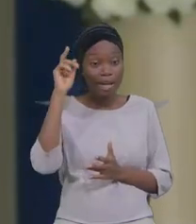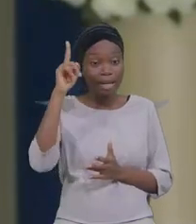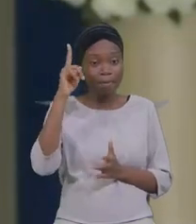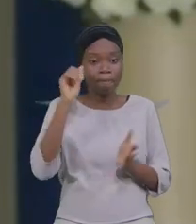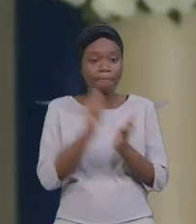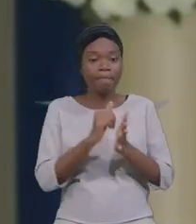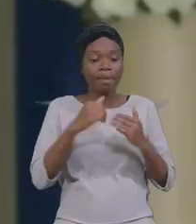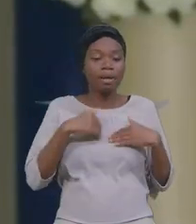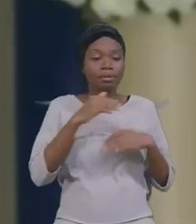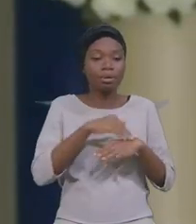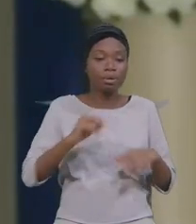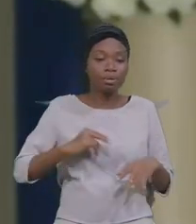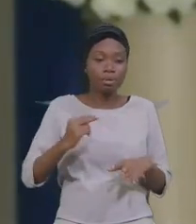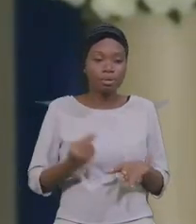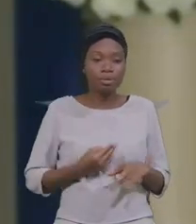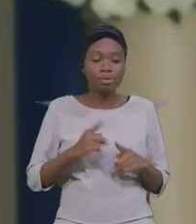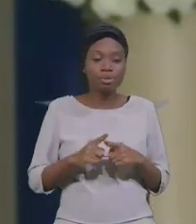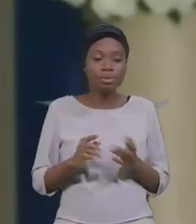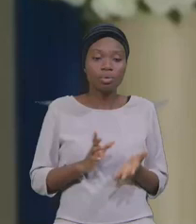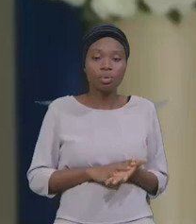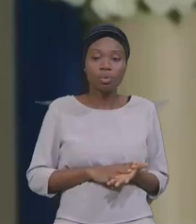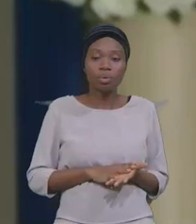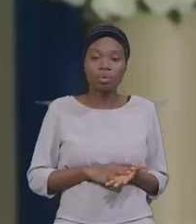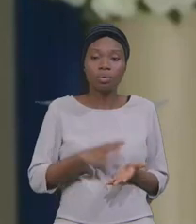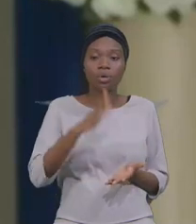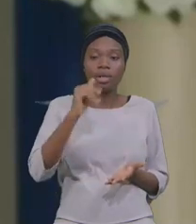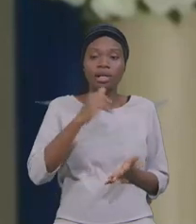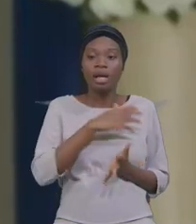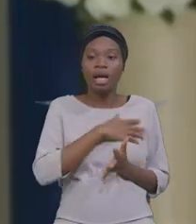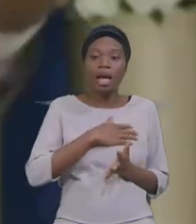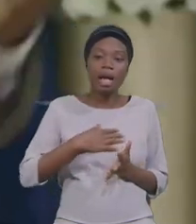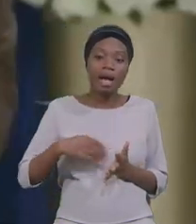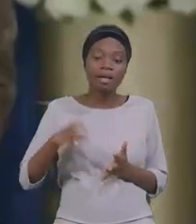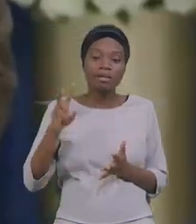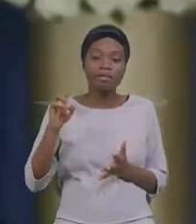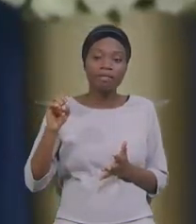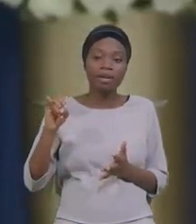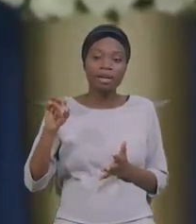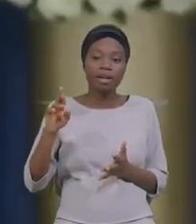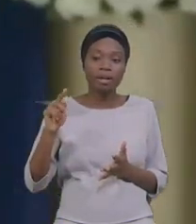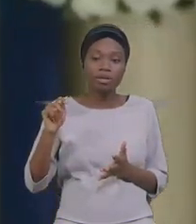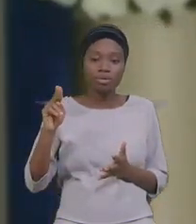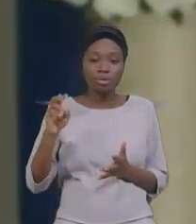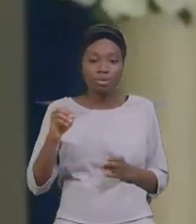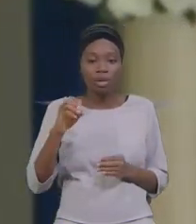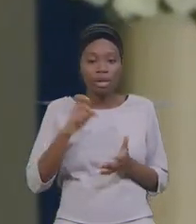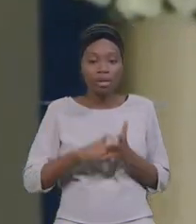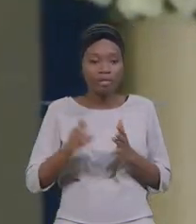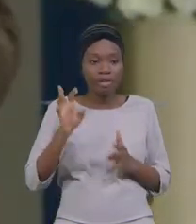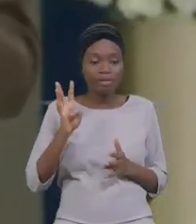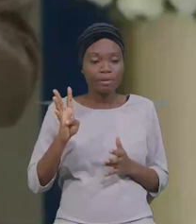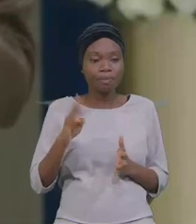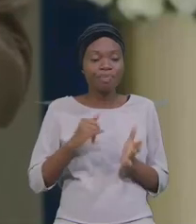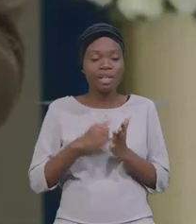la connaissance de celui qui nous a appelés à la gloire et par sa vertu,